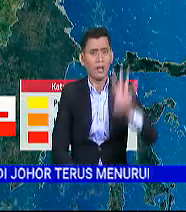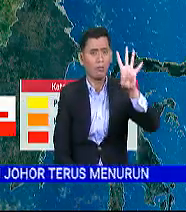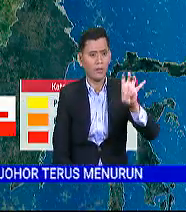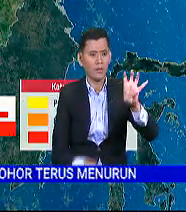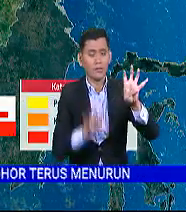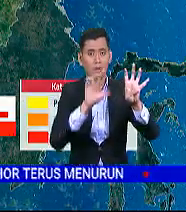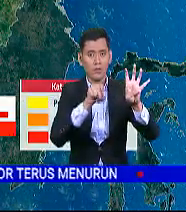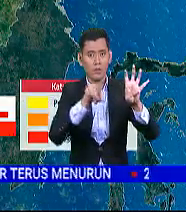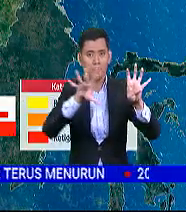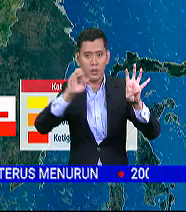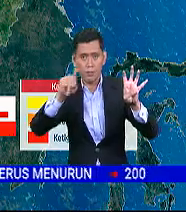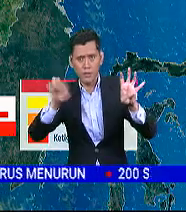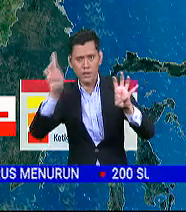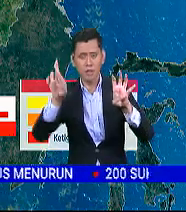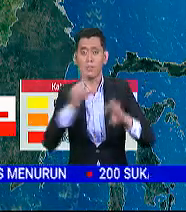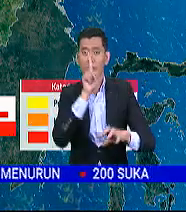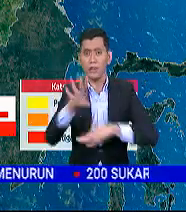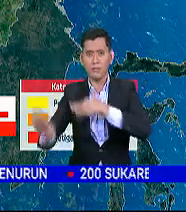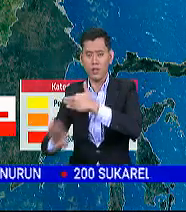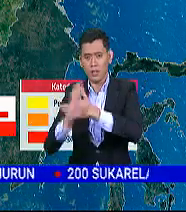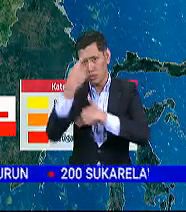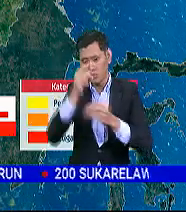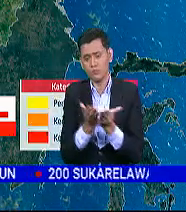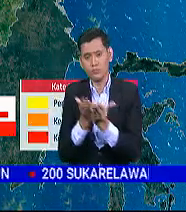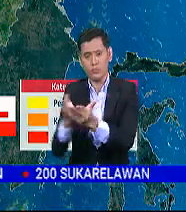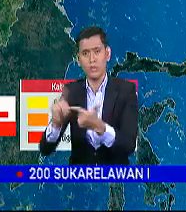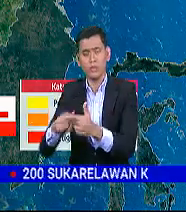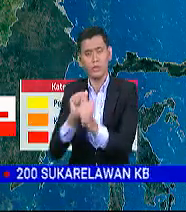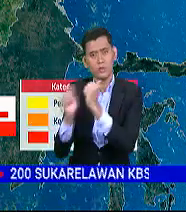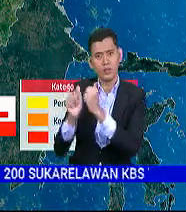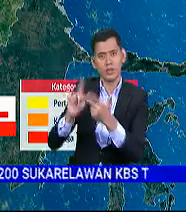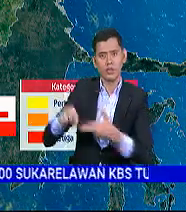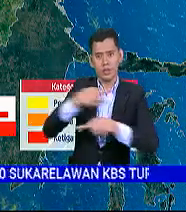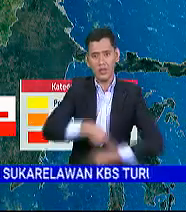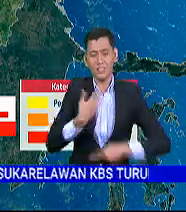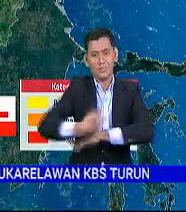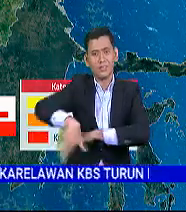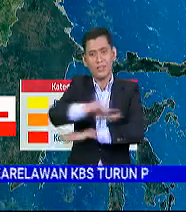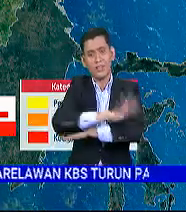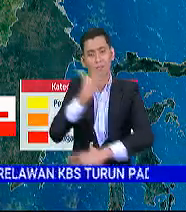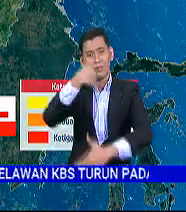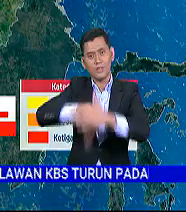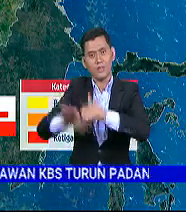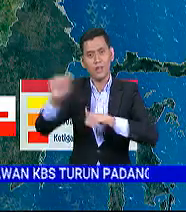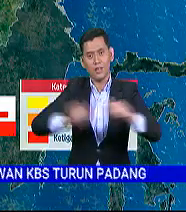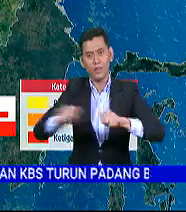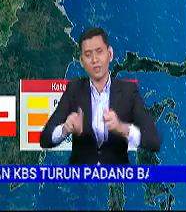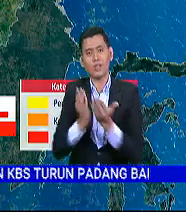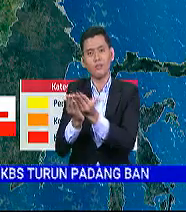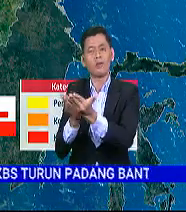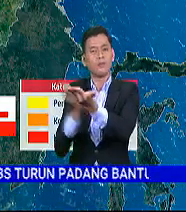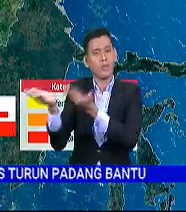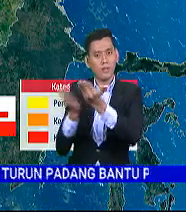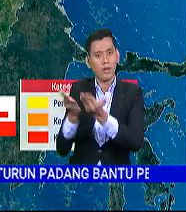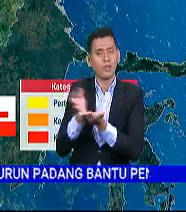meter dan keadaan ini adalah berbahaya kepada bot-bot kecil, sukan dan rekreasi laut termasuk aktiviti perkapalan,